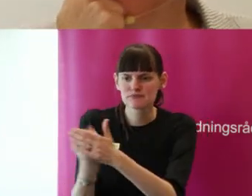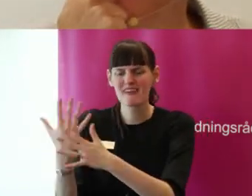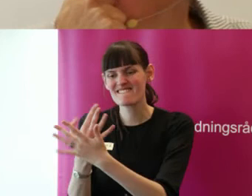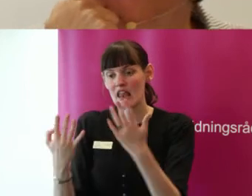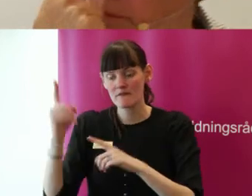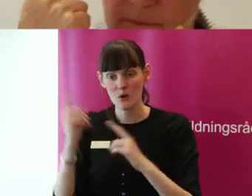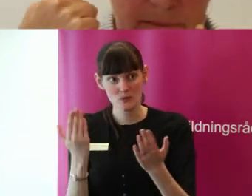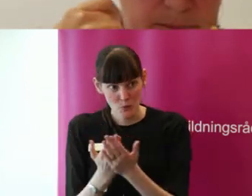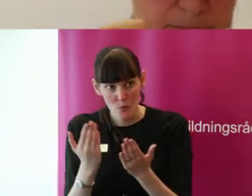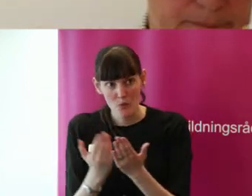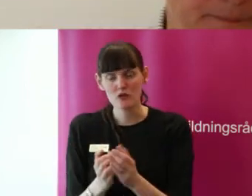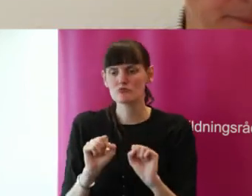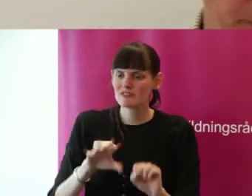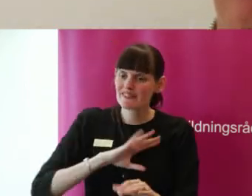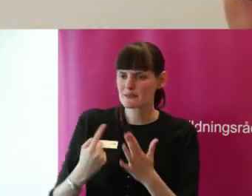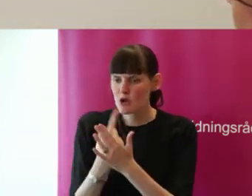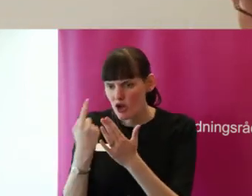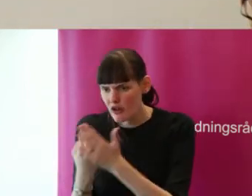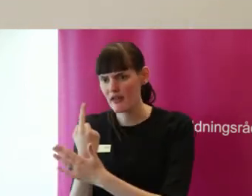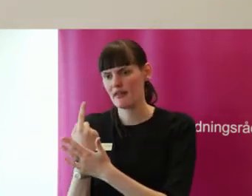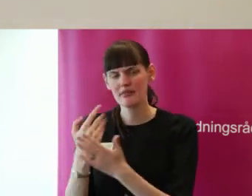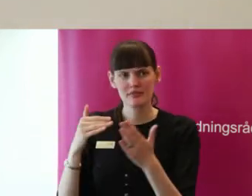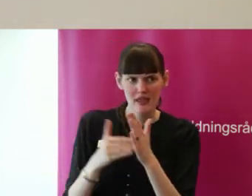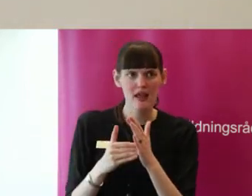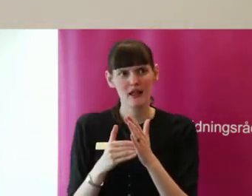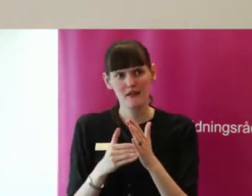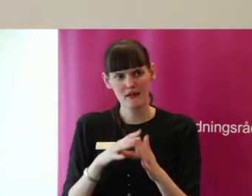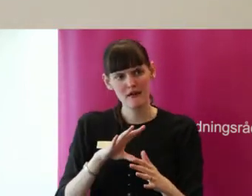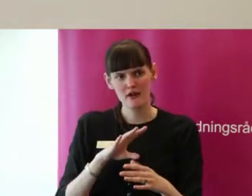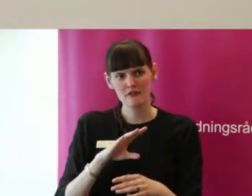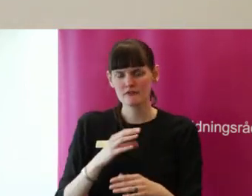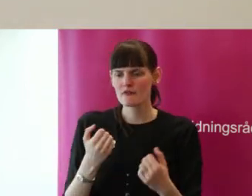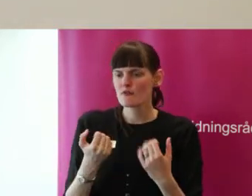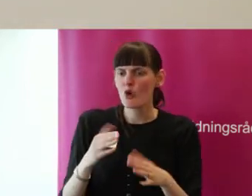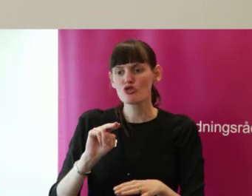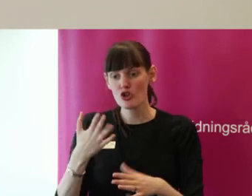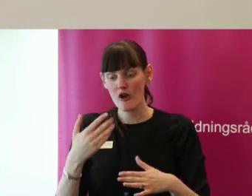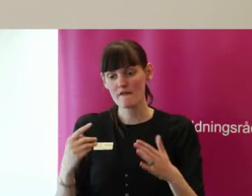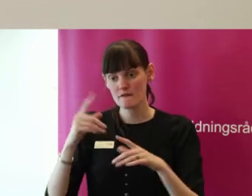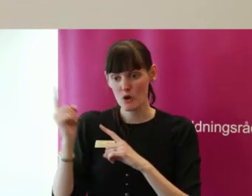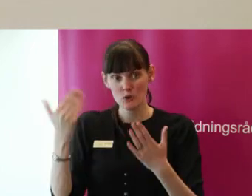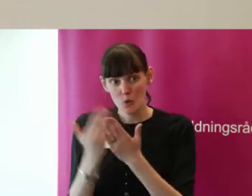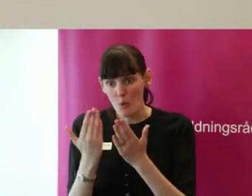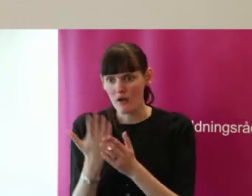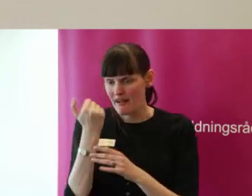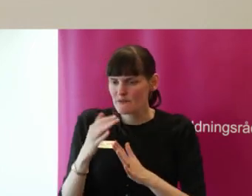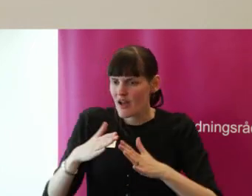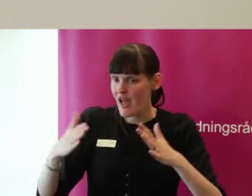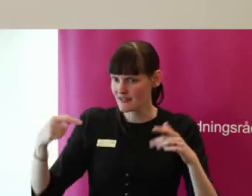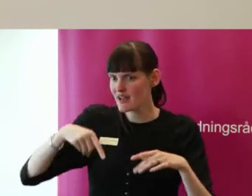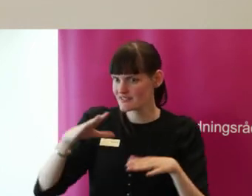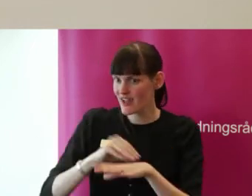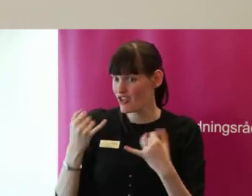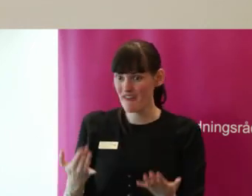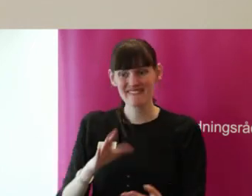måste finnas förutsättningar för att nya folkhögskolor att växa i Sverige, vilket inte finns idag. Det är därför vi driver det här